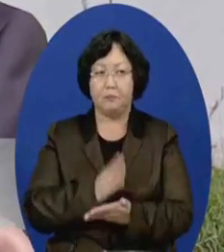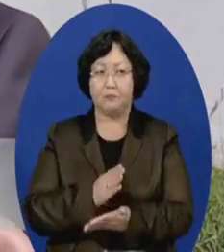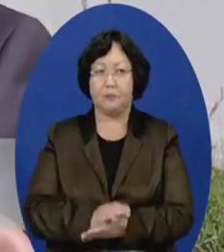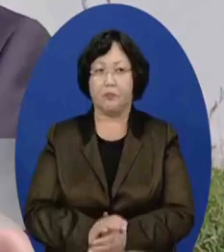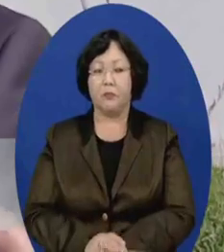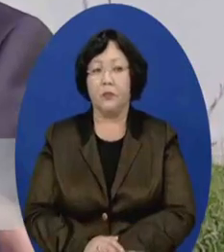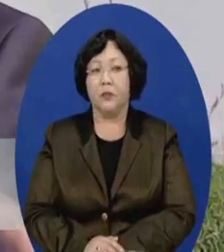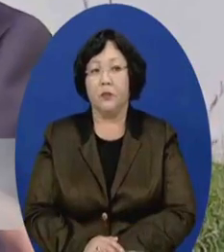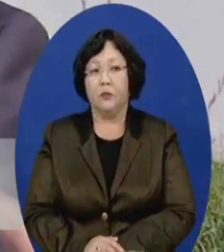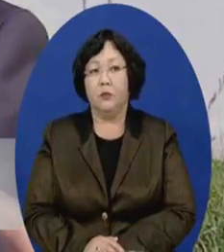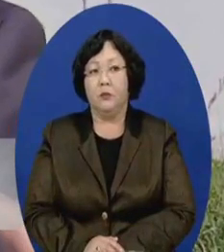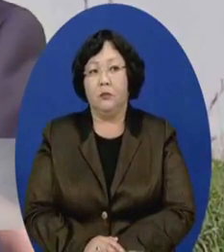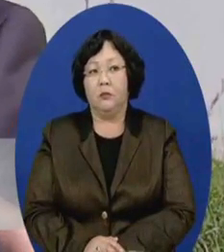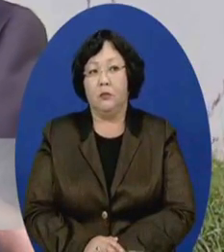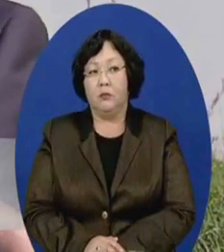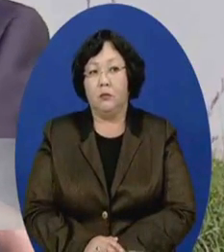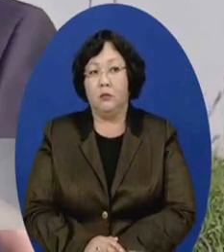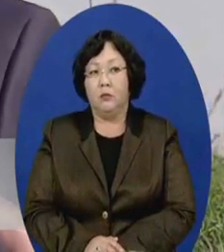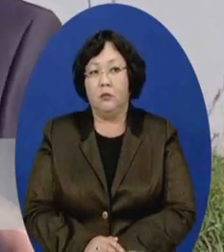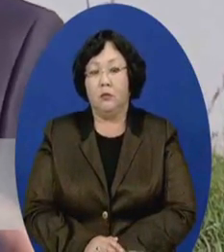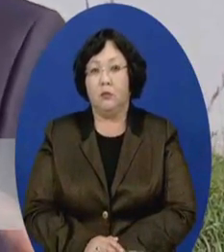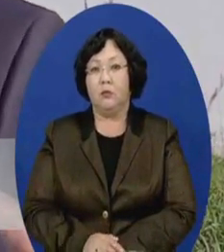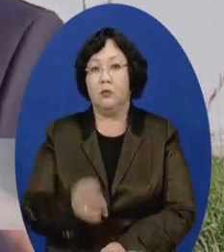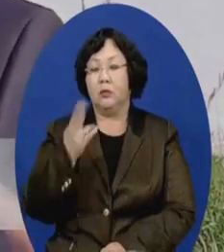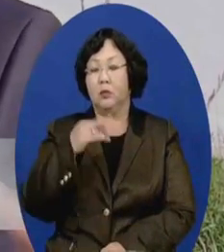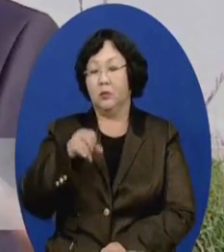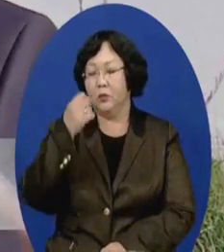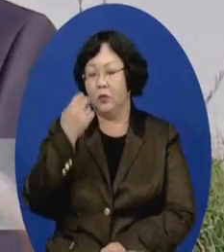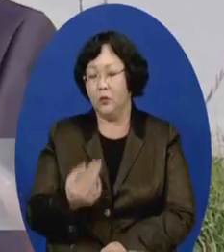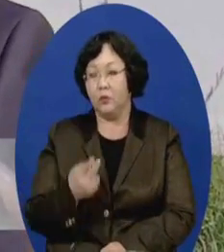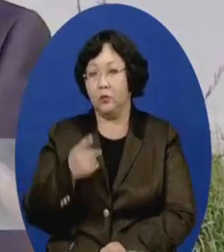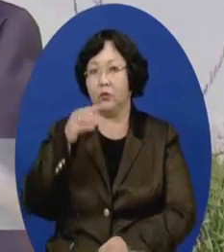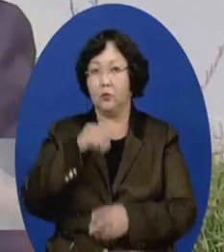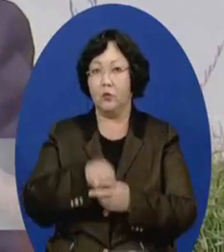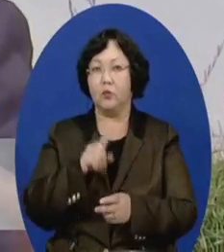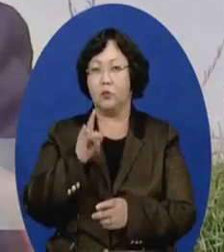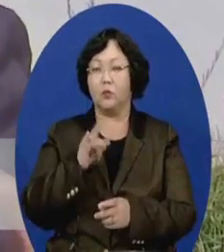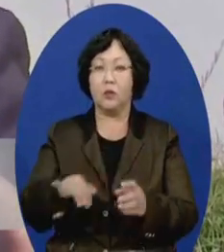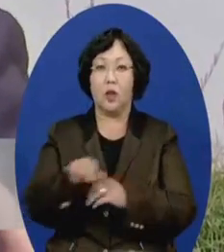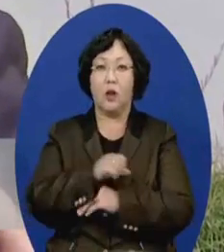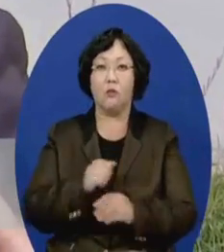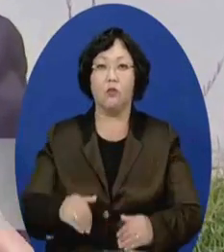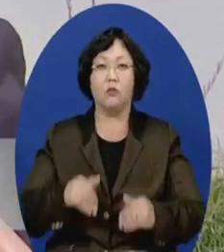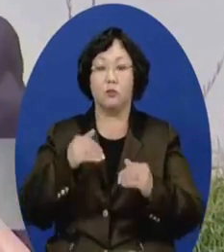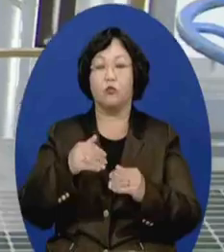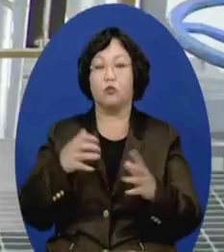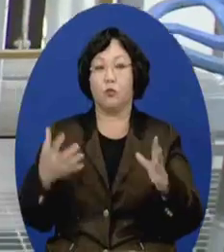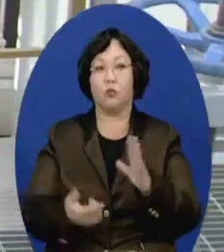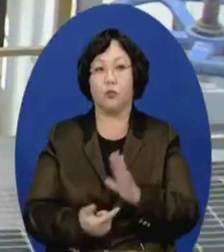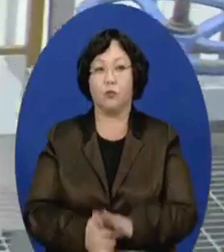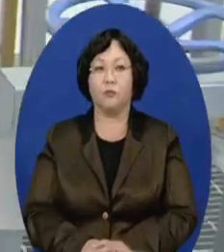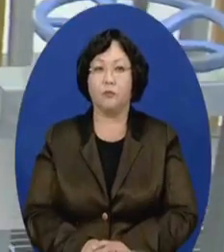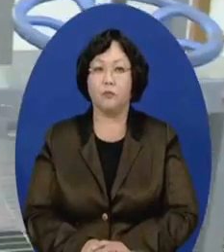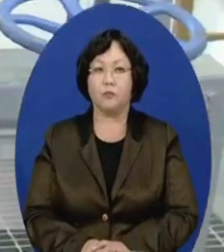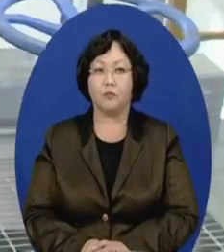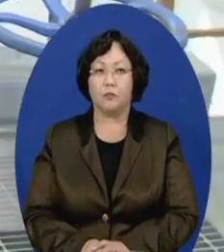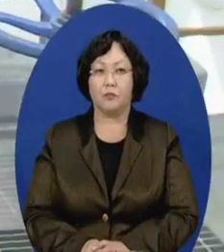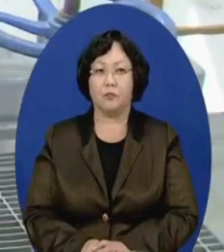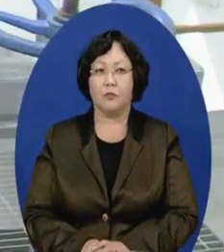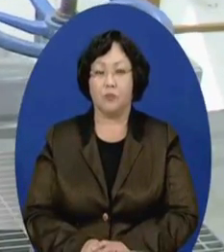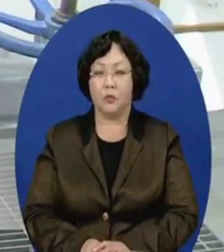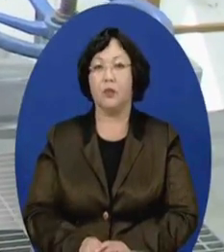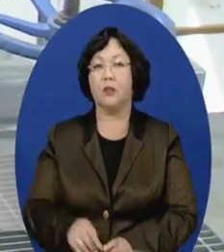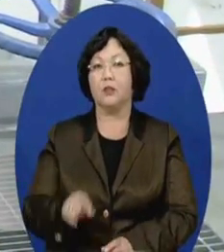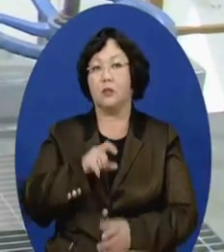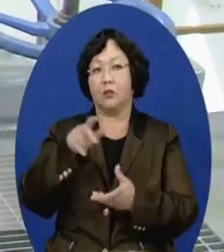энэ одоо хөсөл аймагт хийгдэж байгаа дид үтцийн хөрөнгө оруулалтууд манай хөсөл аймгийн хөгжлийн бас томоохон үндэс болно гэж бодож байгаа. Азийн хөгжлийн банкны урт